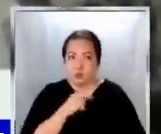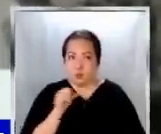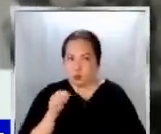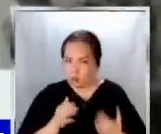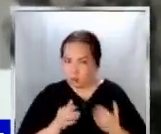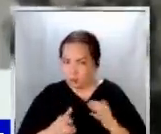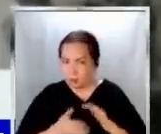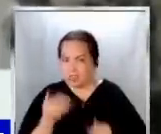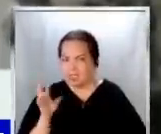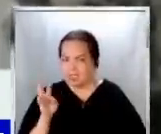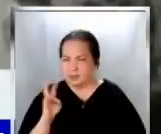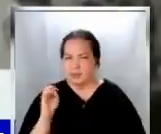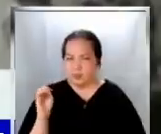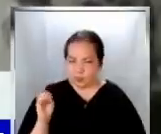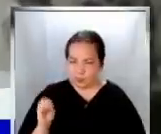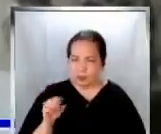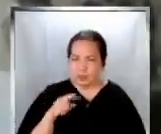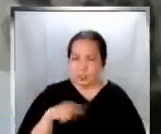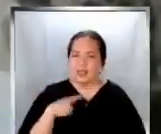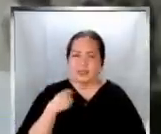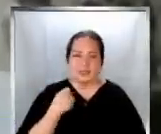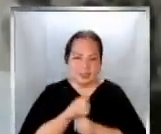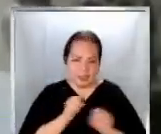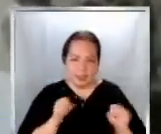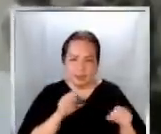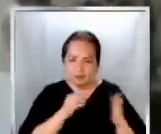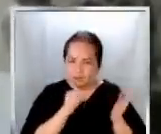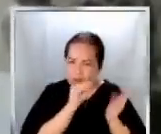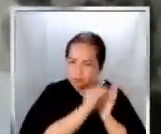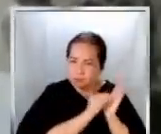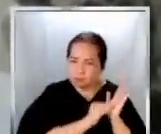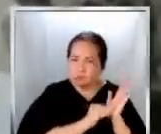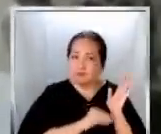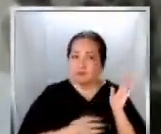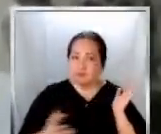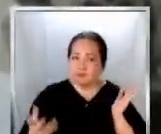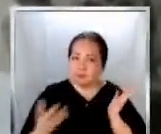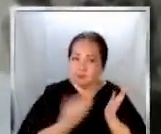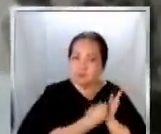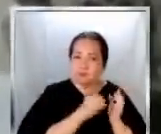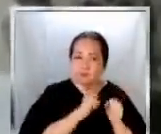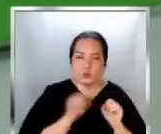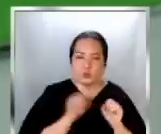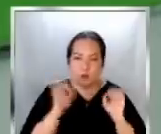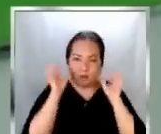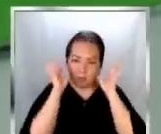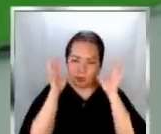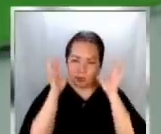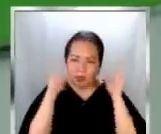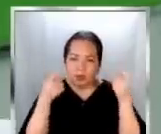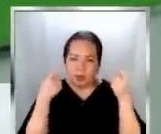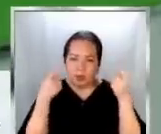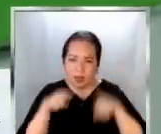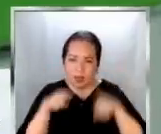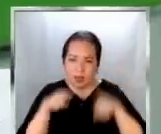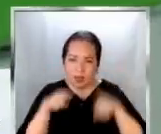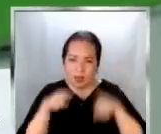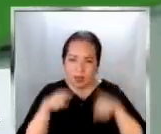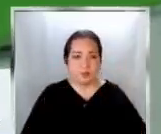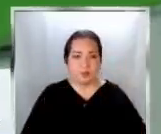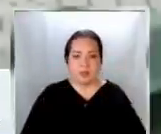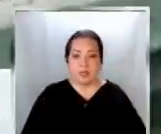they have all the safety data to show that these vaccines would cause no harms in humans when used. Ang Pfizer at BioNTech